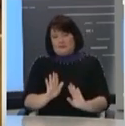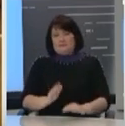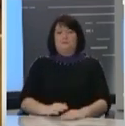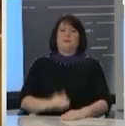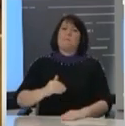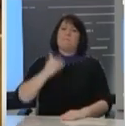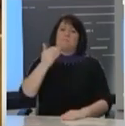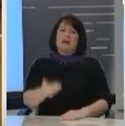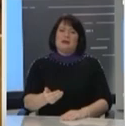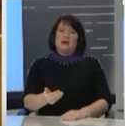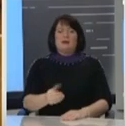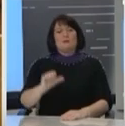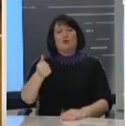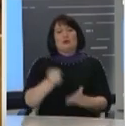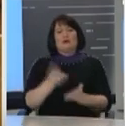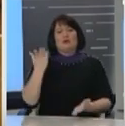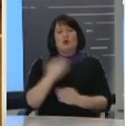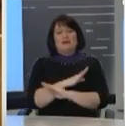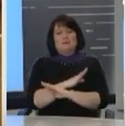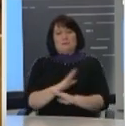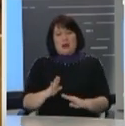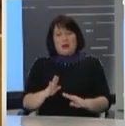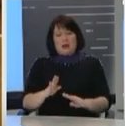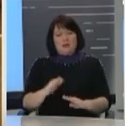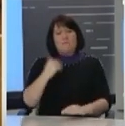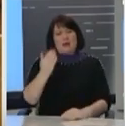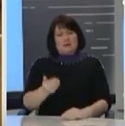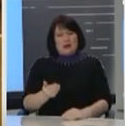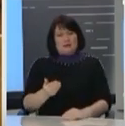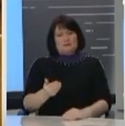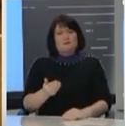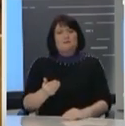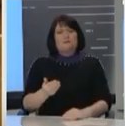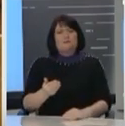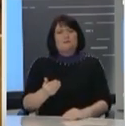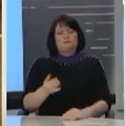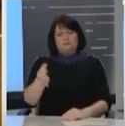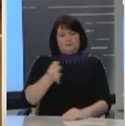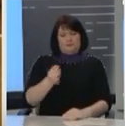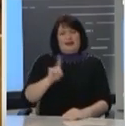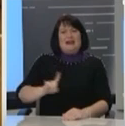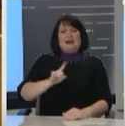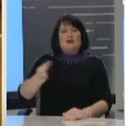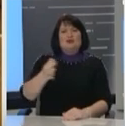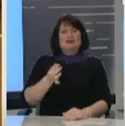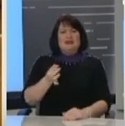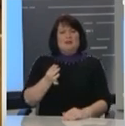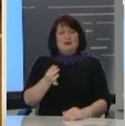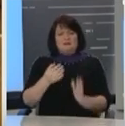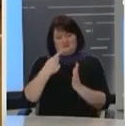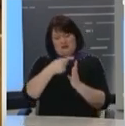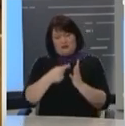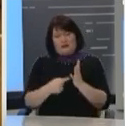Αργότερα, όταν έκλεισε η πρώτη αξιολόγηση, μας διαβεβαίωνε σχεδόν ότι δεν πρόκειται να πετύχουμε